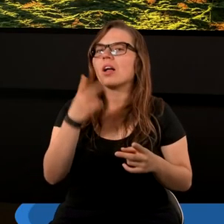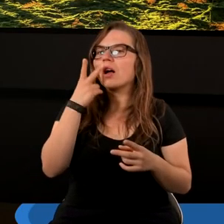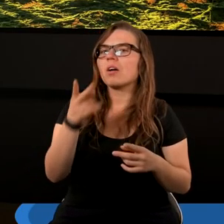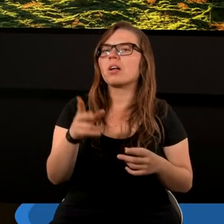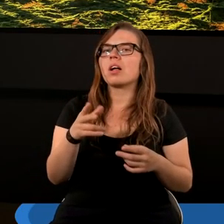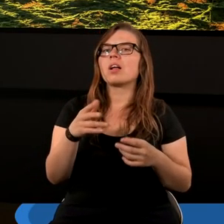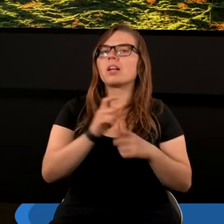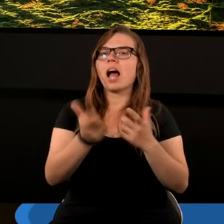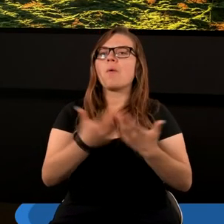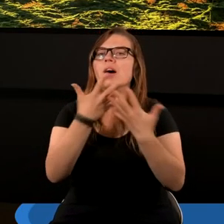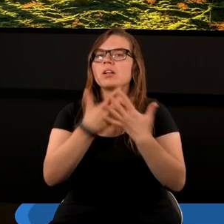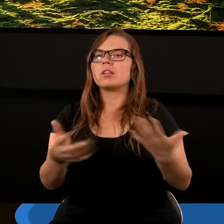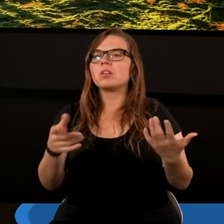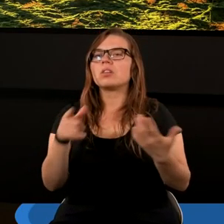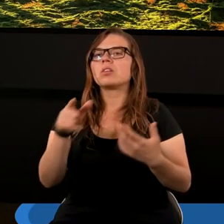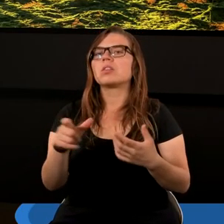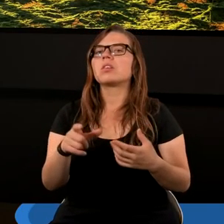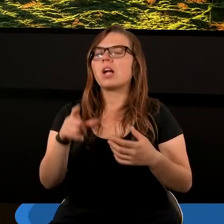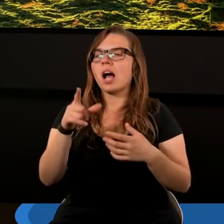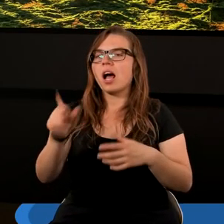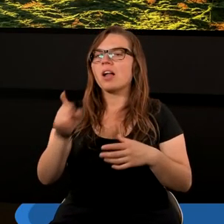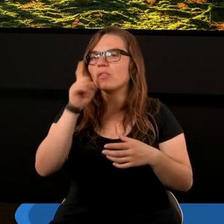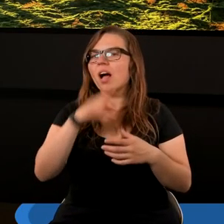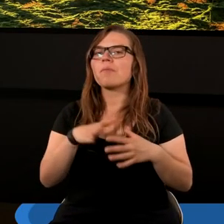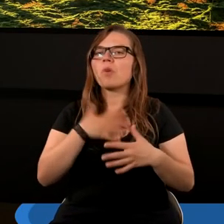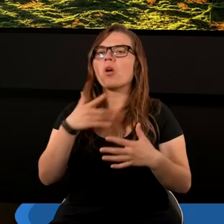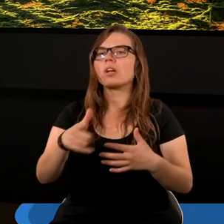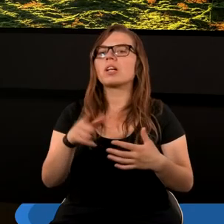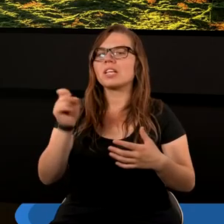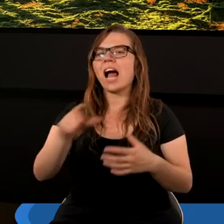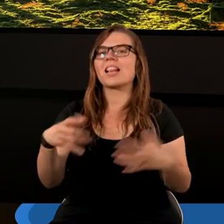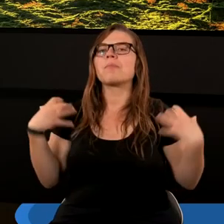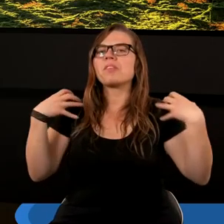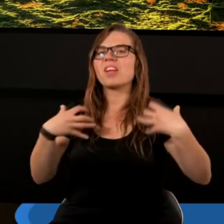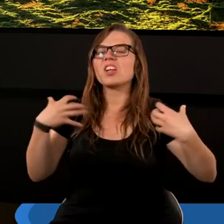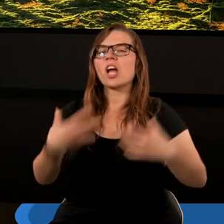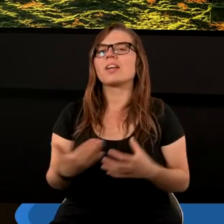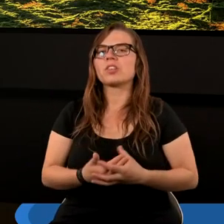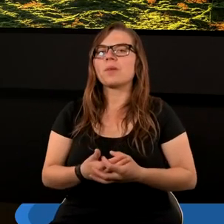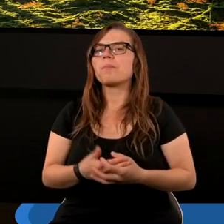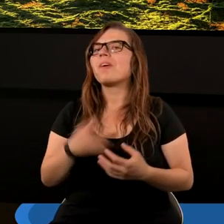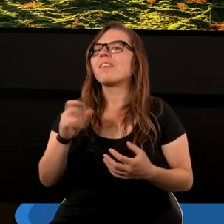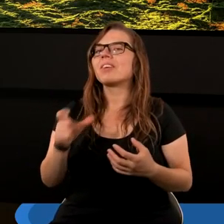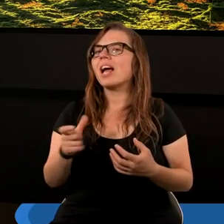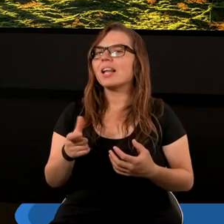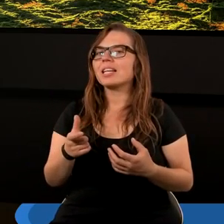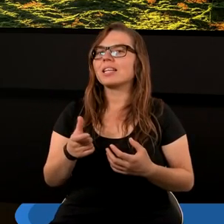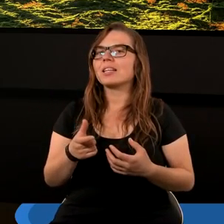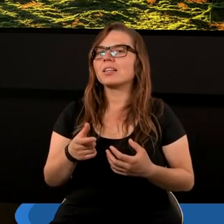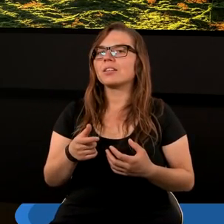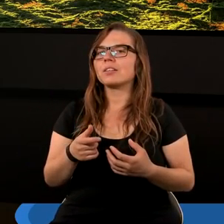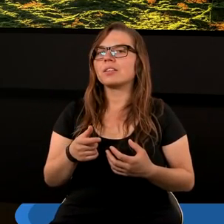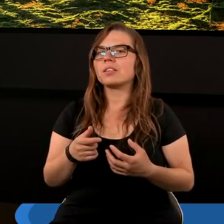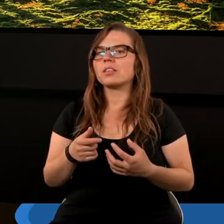cała ziemia szła w podziwie za tym zwierzęciem. A więc to